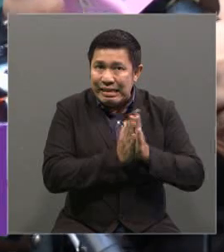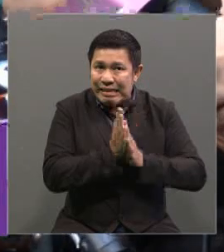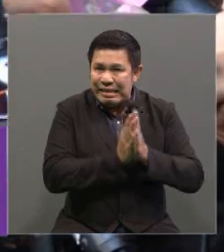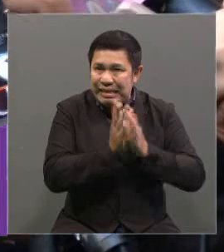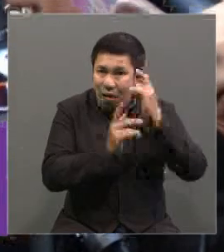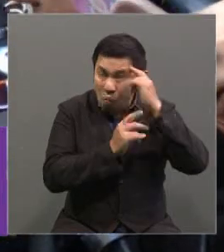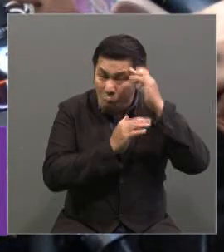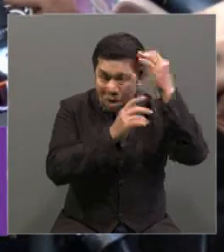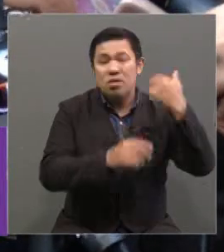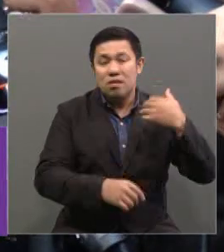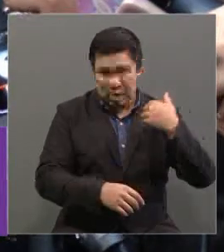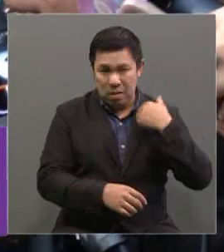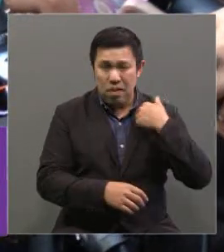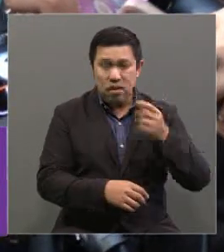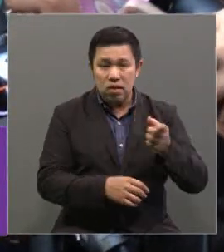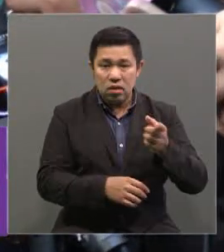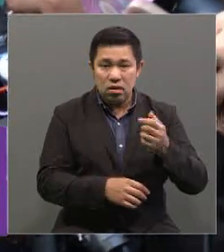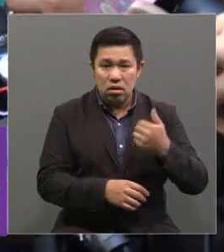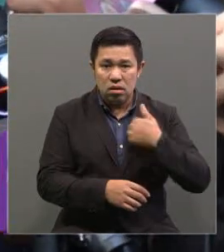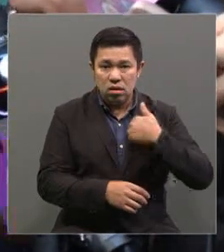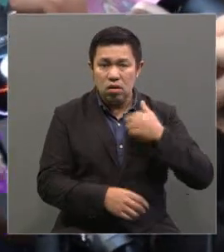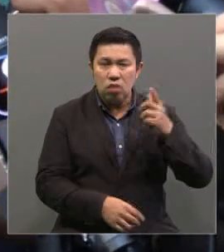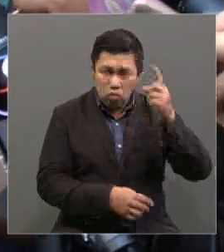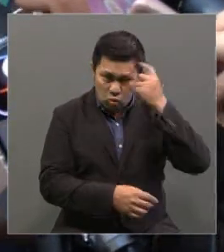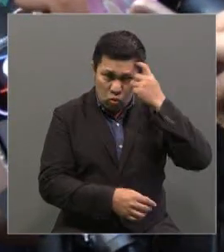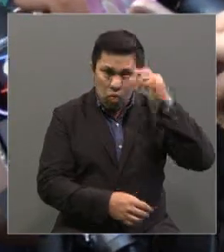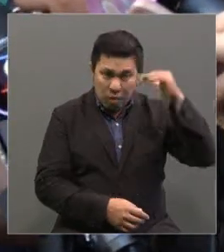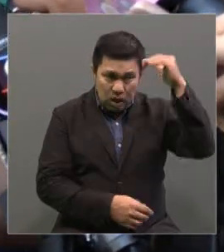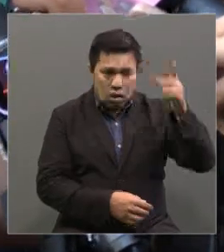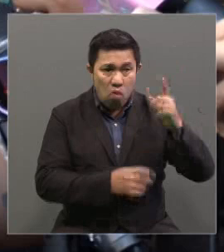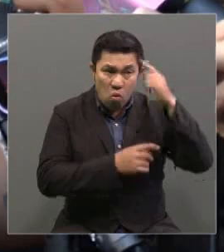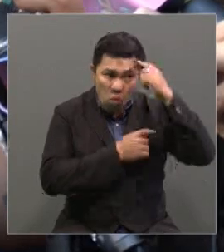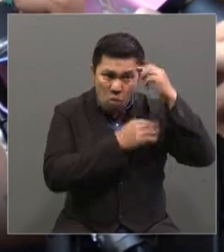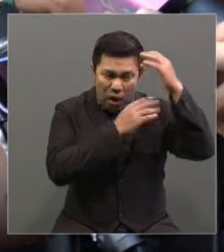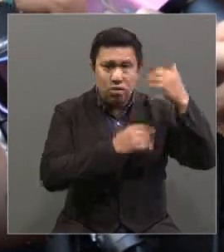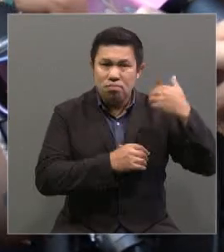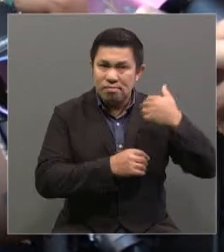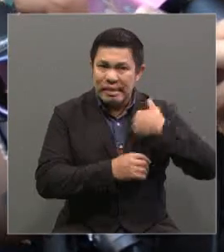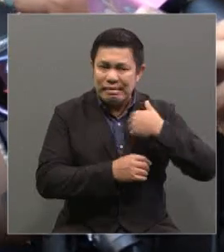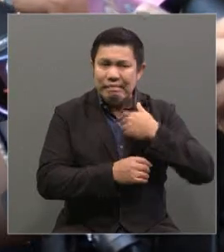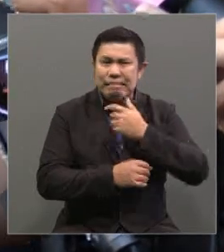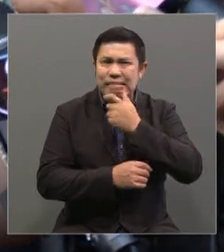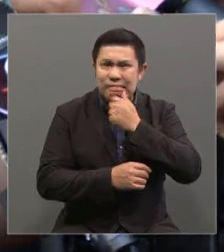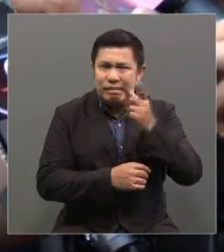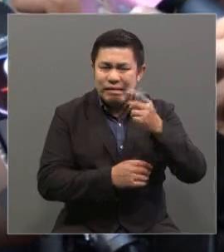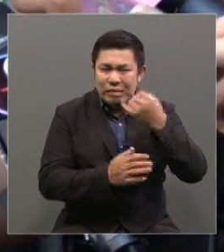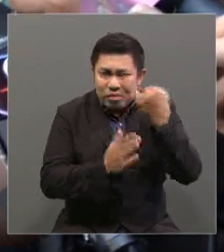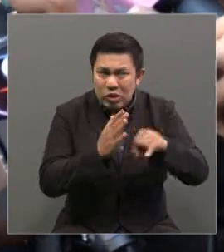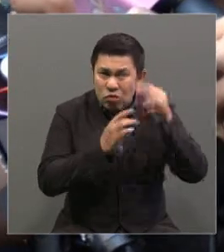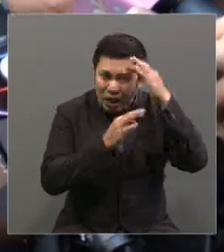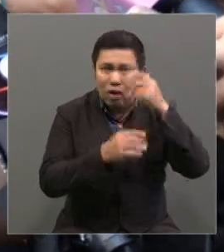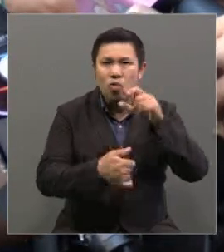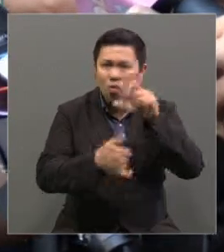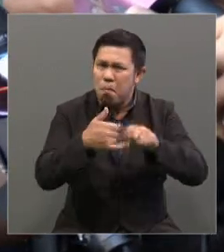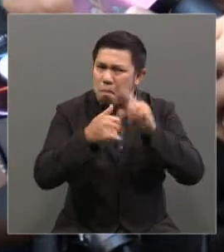ากมากๆเลยซึ่งเราก็จะรู้จากพี่เราดีเนาะพอเขามีความหวังมากๆอ่ะมันก็เรารู้ว่าถ้าเขาผิดหวังอ่ะเขาจะเป็นยัง